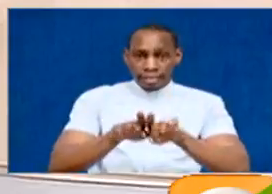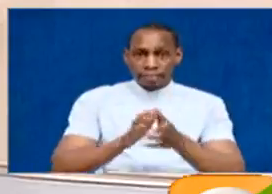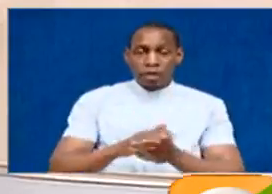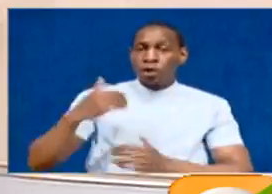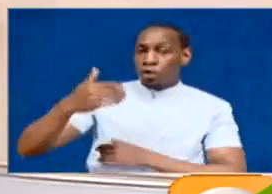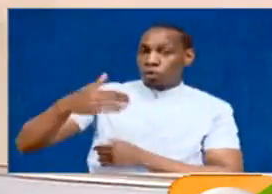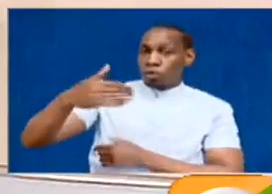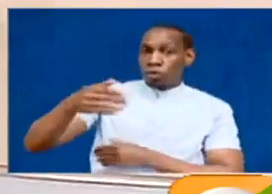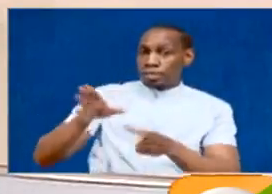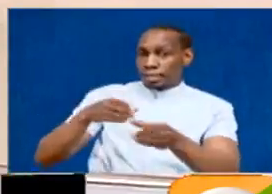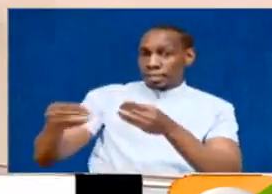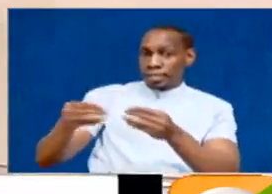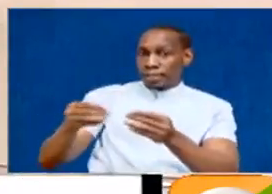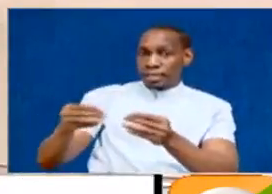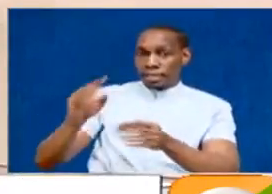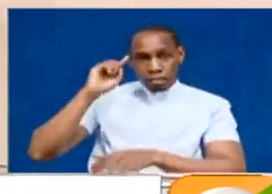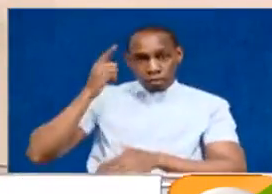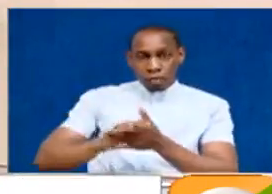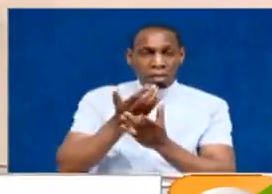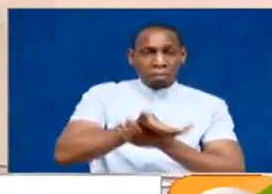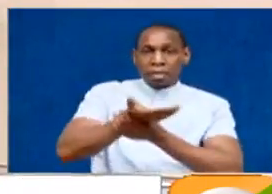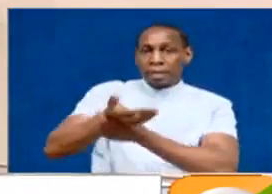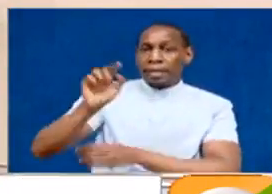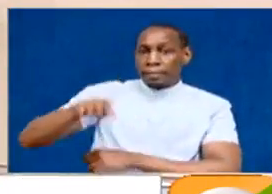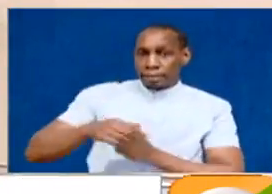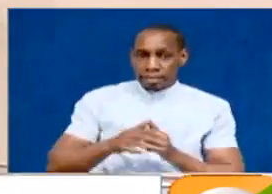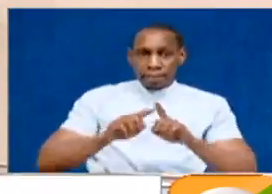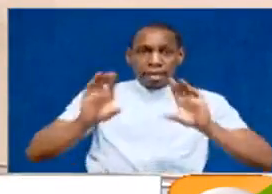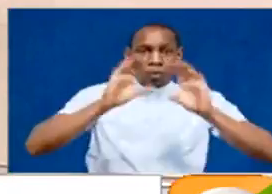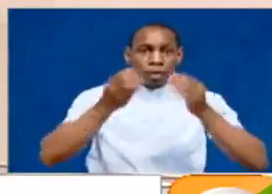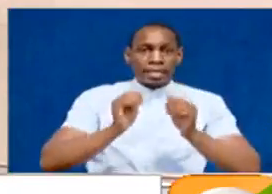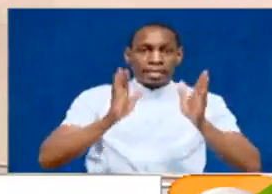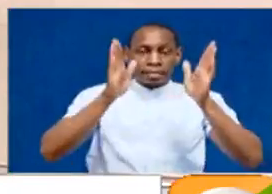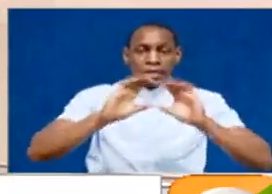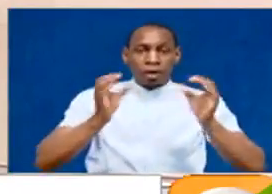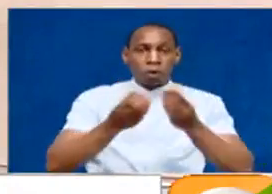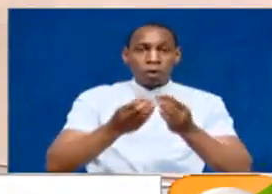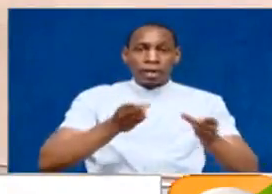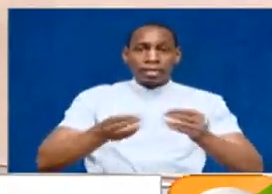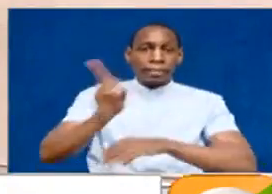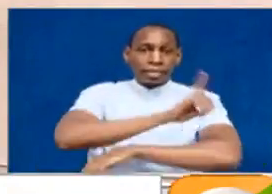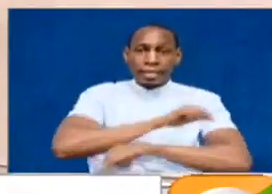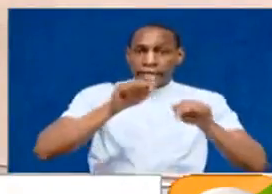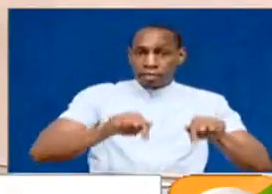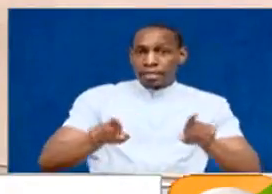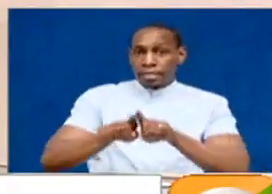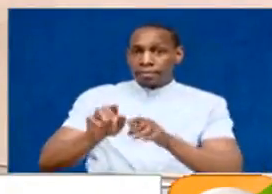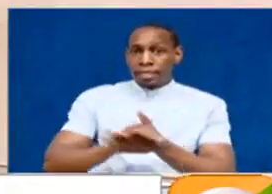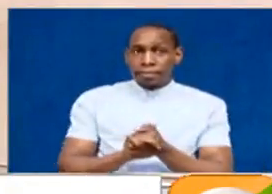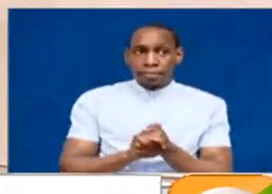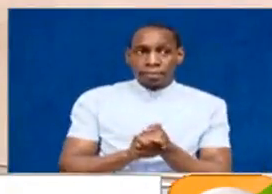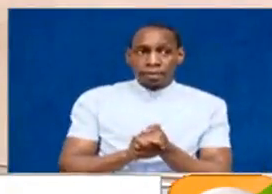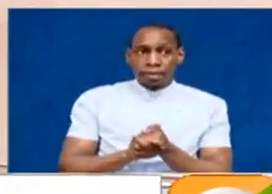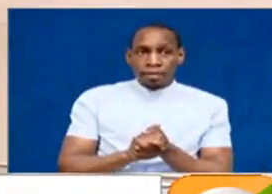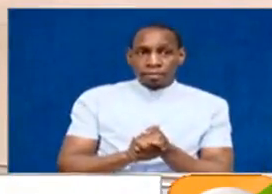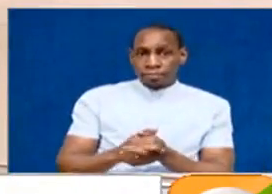Mara kwa mara ulemavu umehusishwa na omba omba. Hata hivyo dunia inapoadhimisha siku ya ulemavu hii leo, Iania na